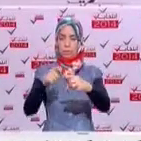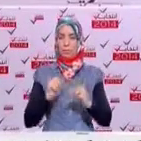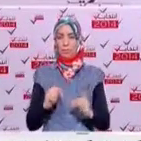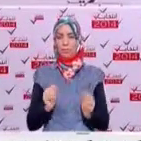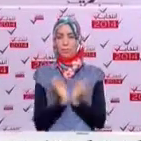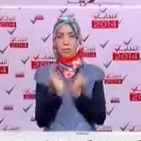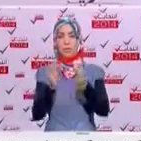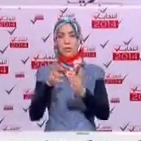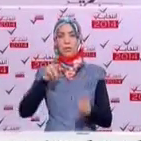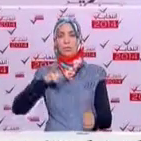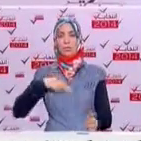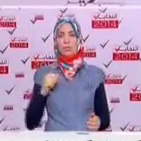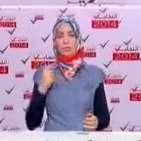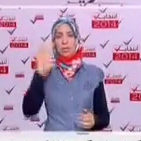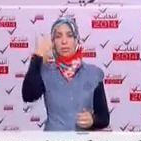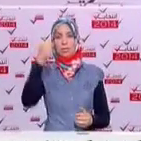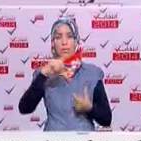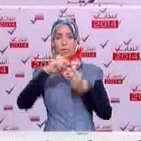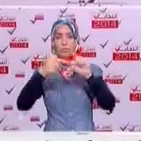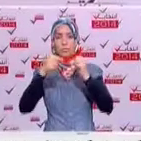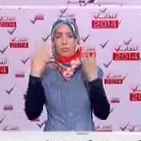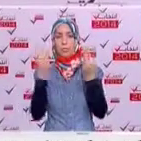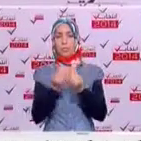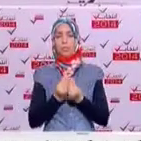الجبهة الوطنية للإنقاذ 6 نجوم، سنكون معكم